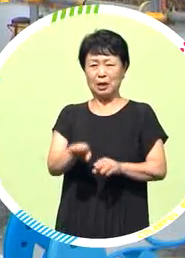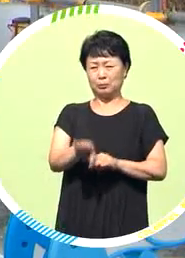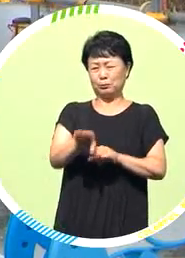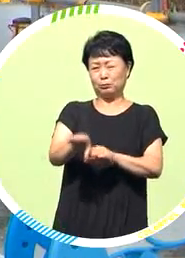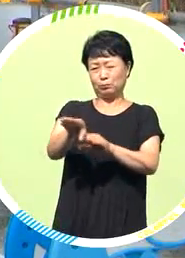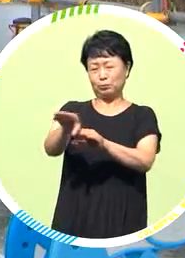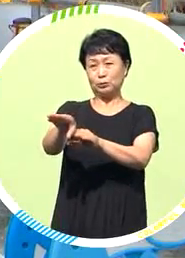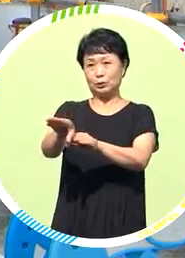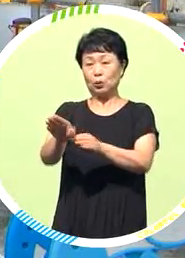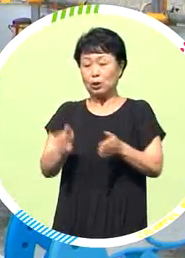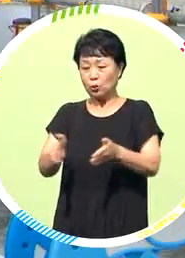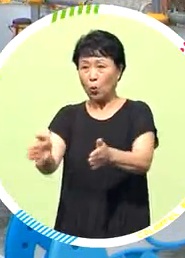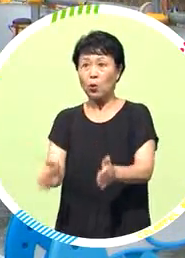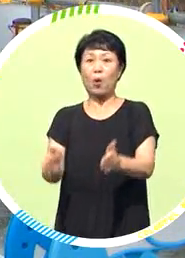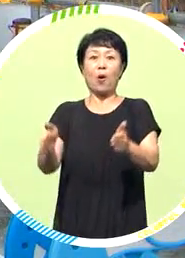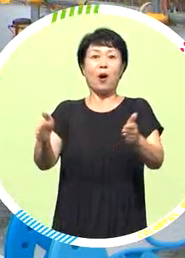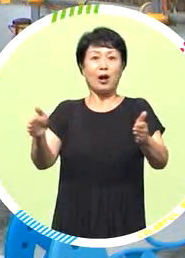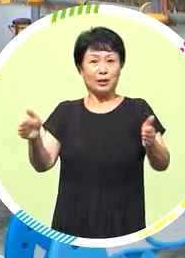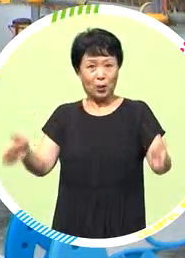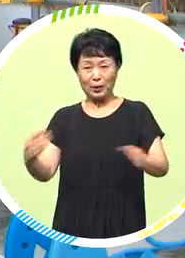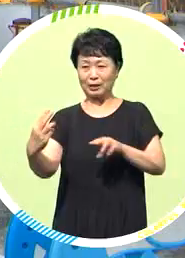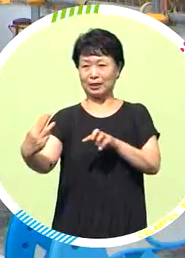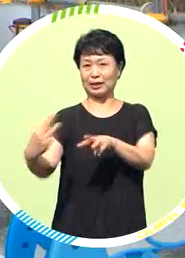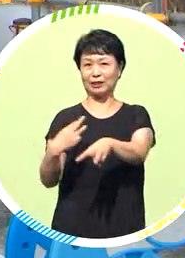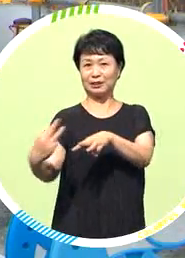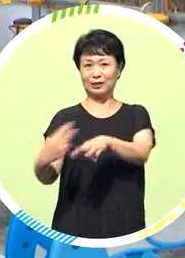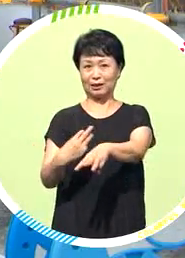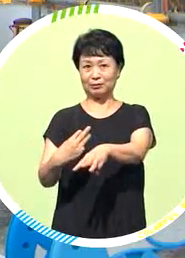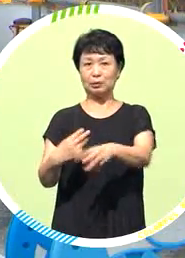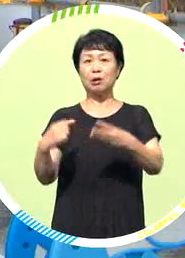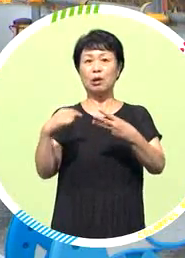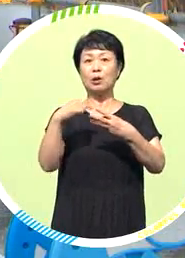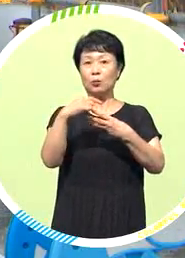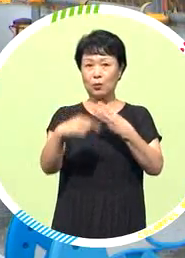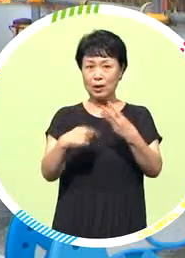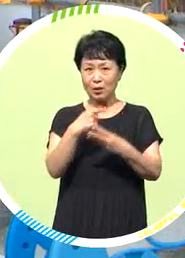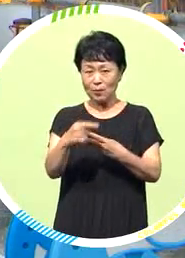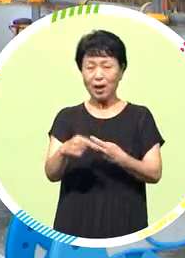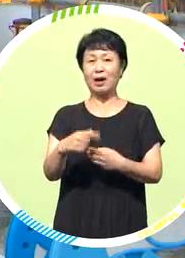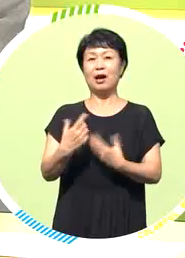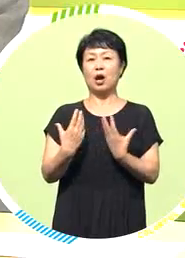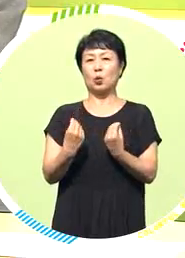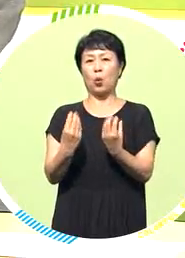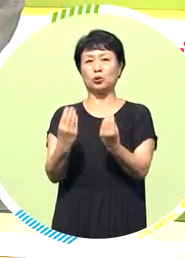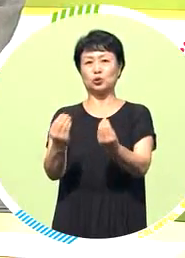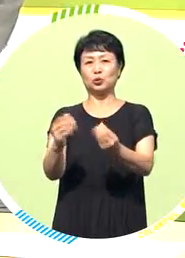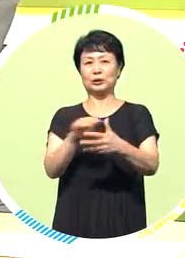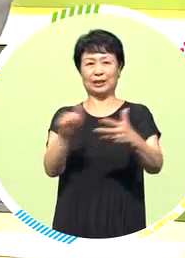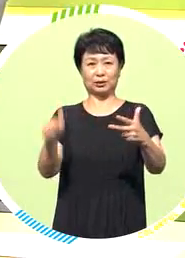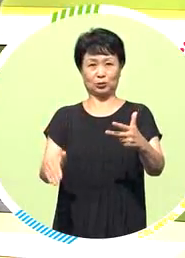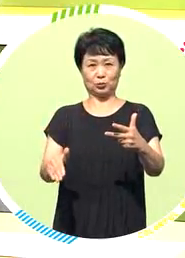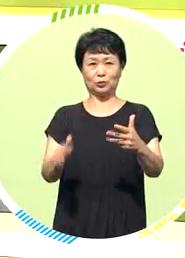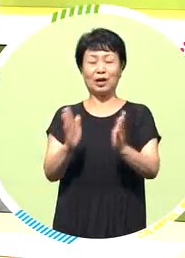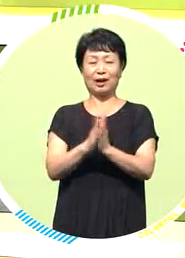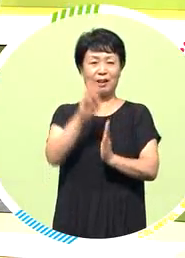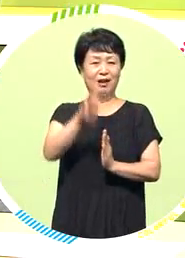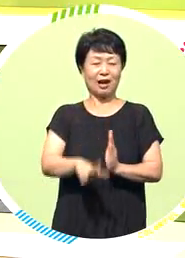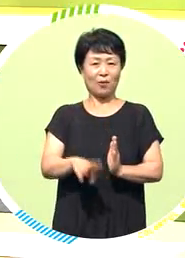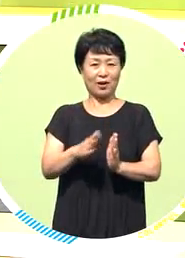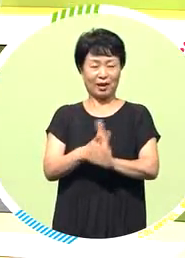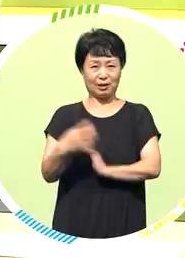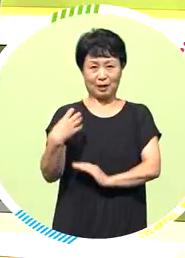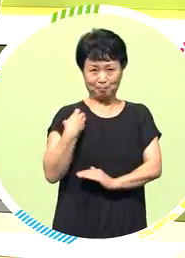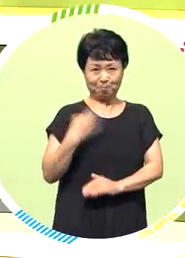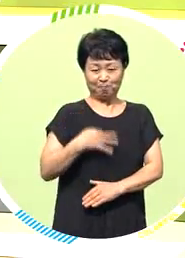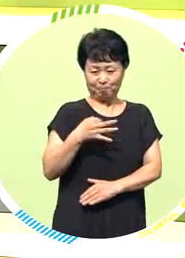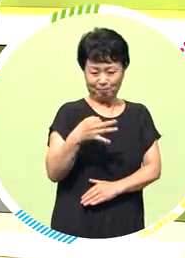ャンセスにしましょうよということ、こういったことはまあ高級施設ですね、はい、でこれは開催自治体が負担することになっているので、まあ、我々は